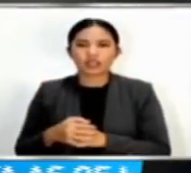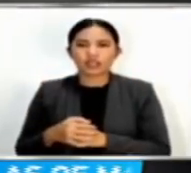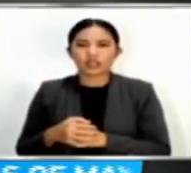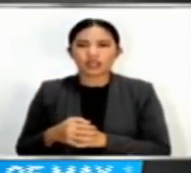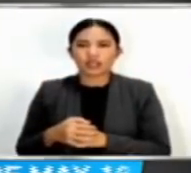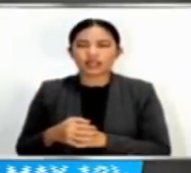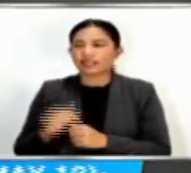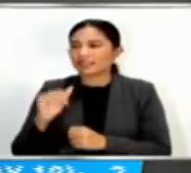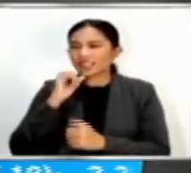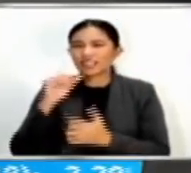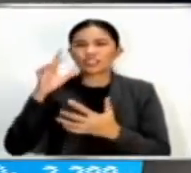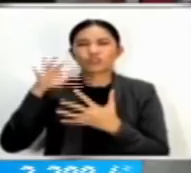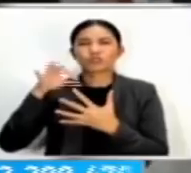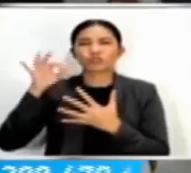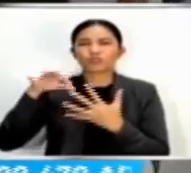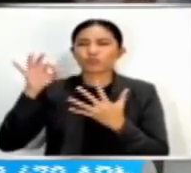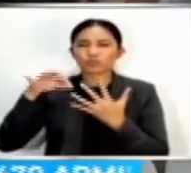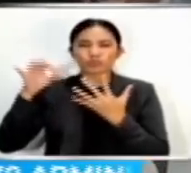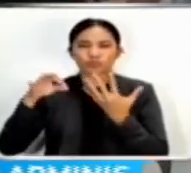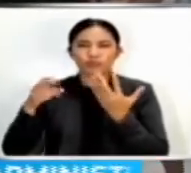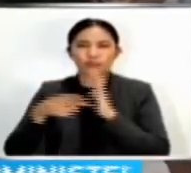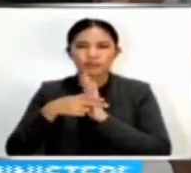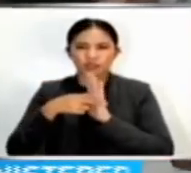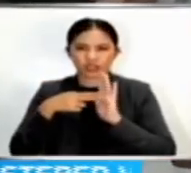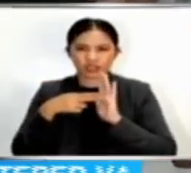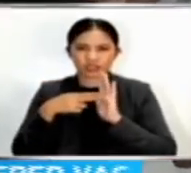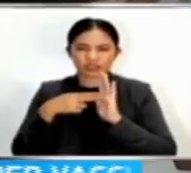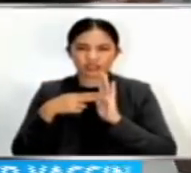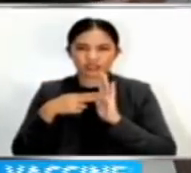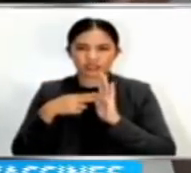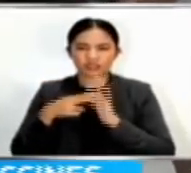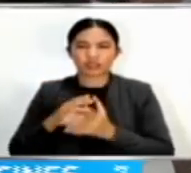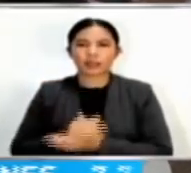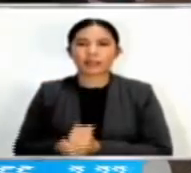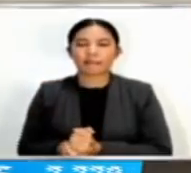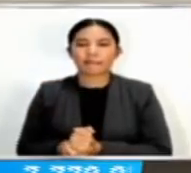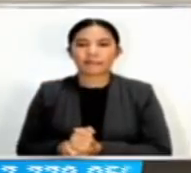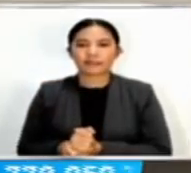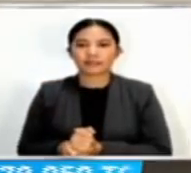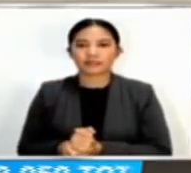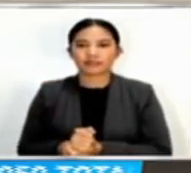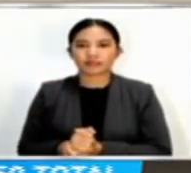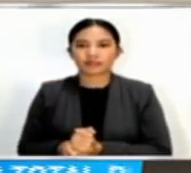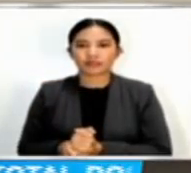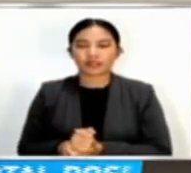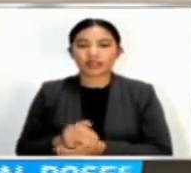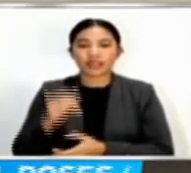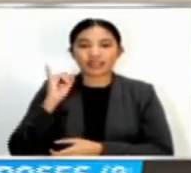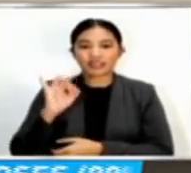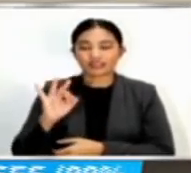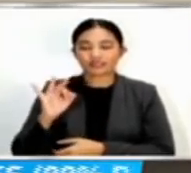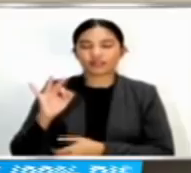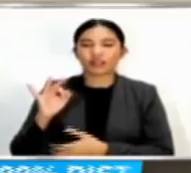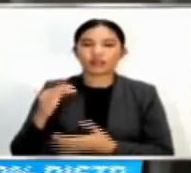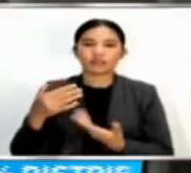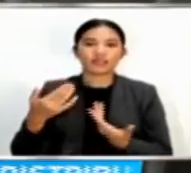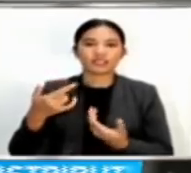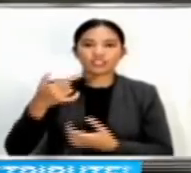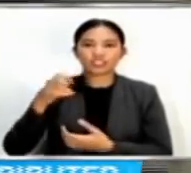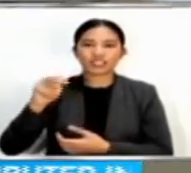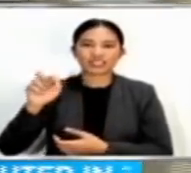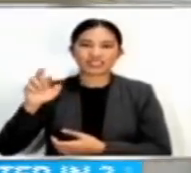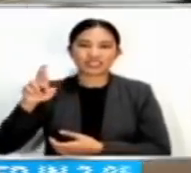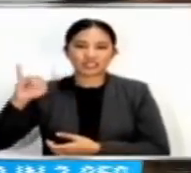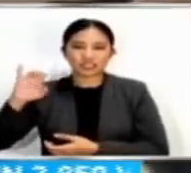yung tinitingnan natin as long as it's generic. Yun yung comparison natin